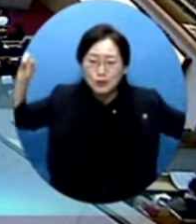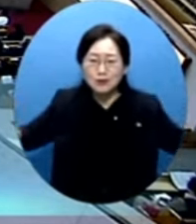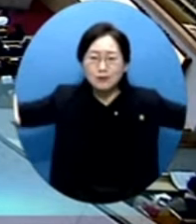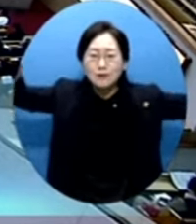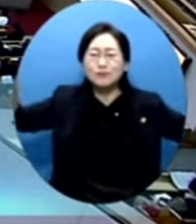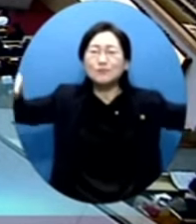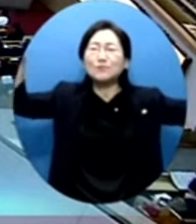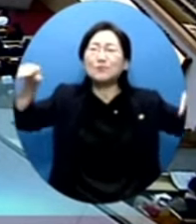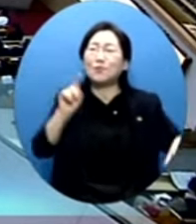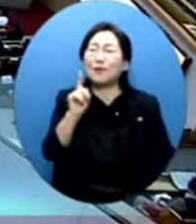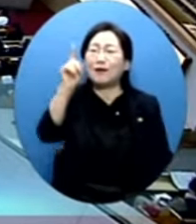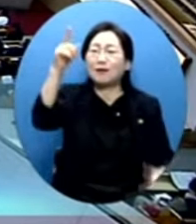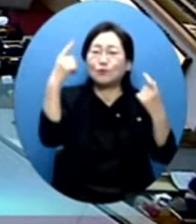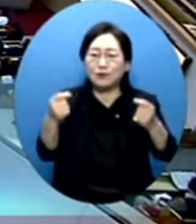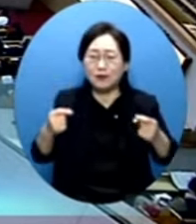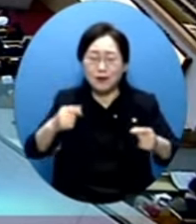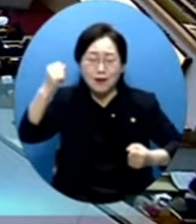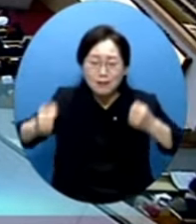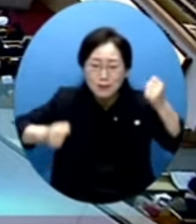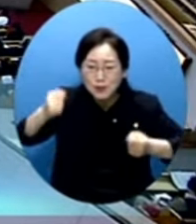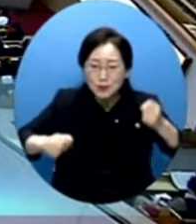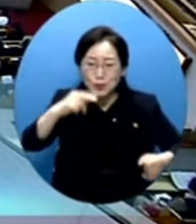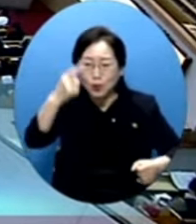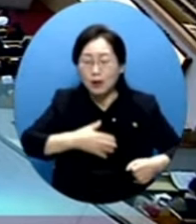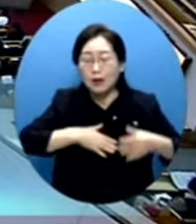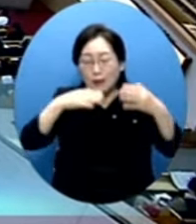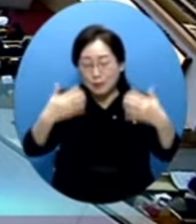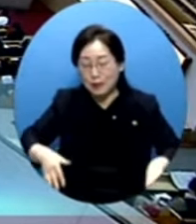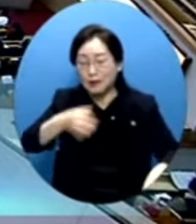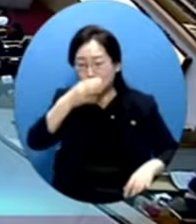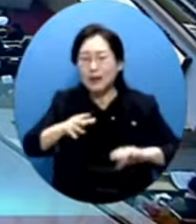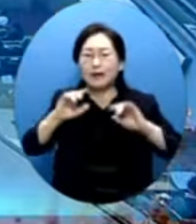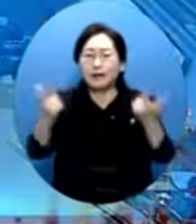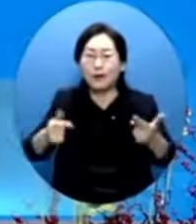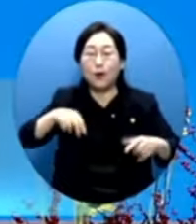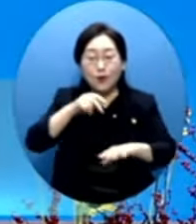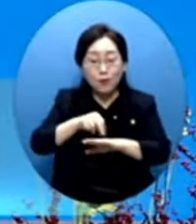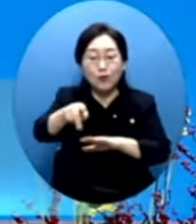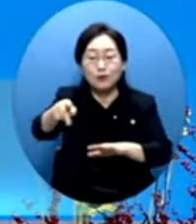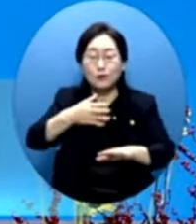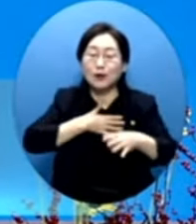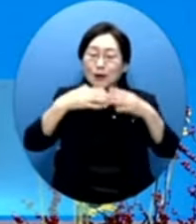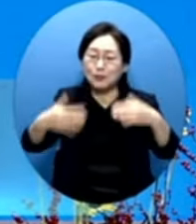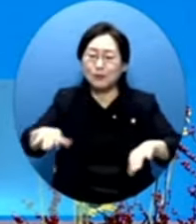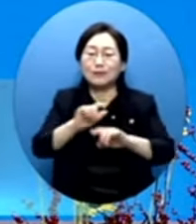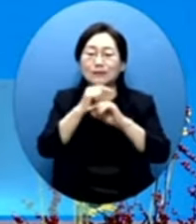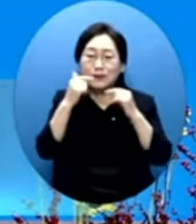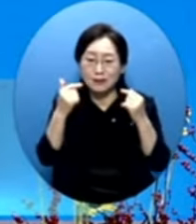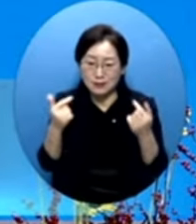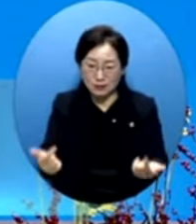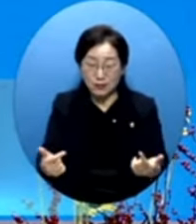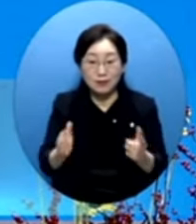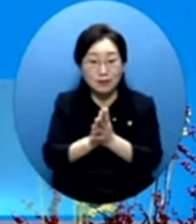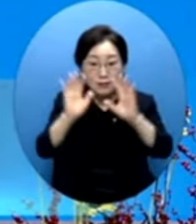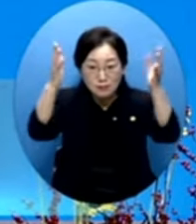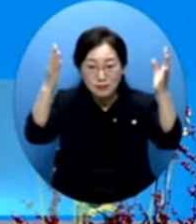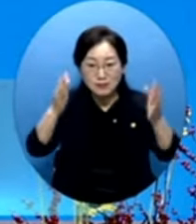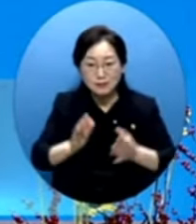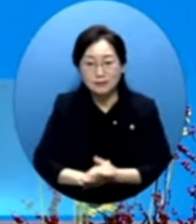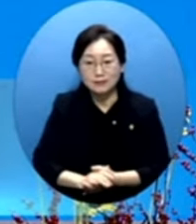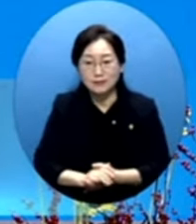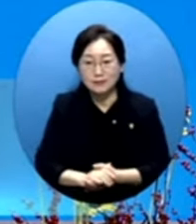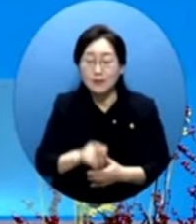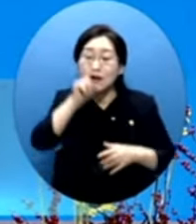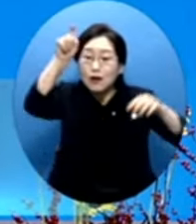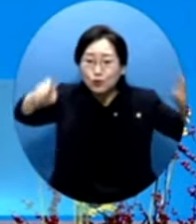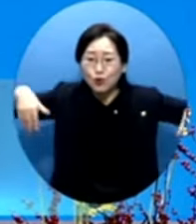치며 올라간 같을 것이요 다른 박질 하여도 곤비하지 하겠고 걸어가도 피곤하지 아니하리로다 할렐루야